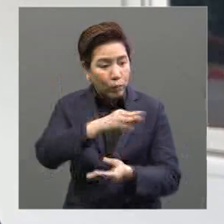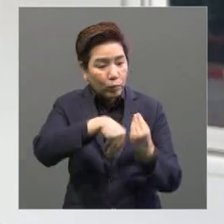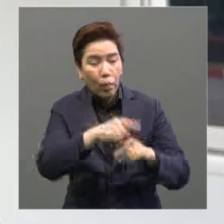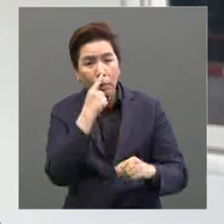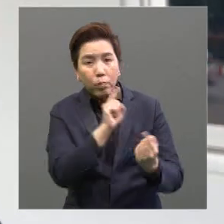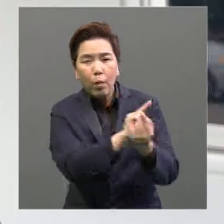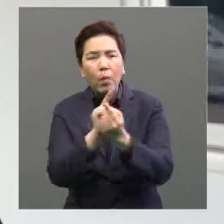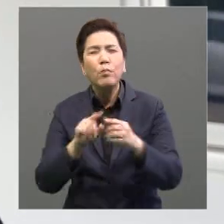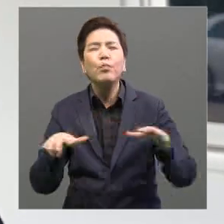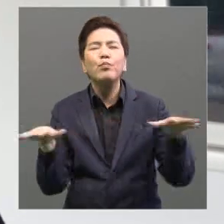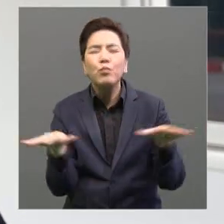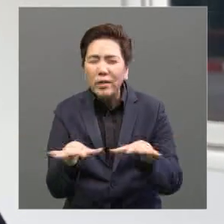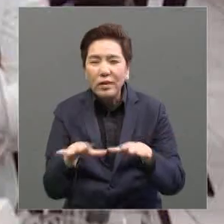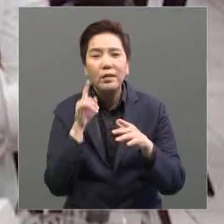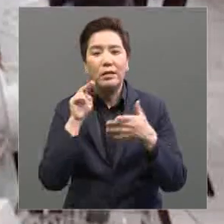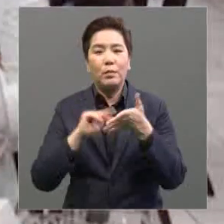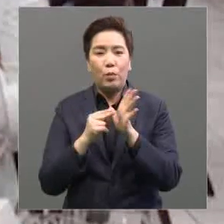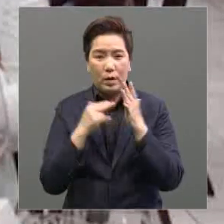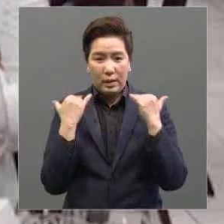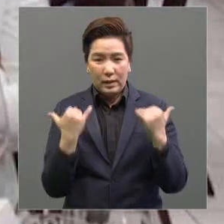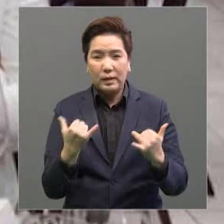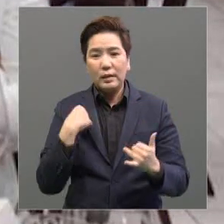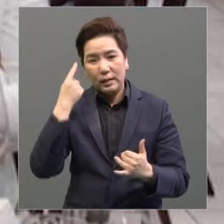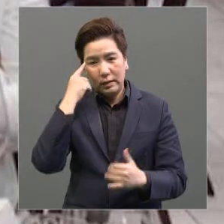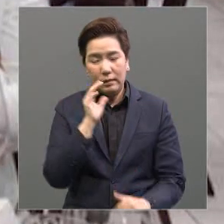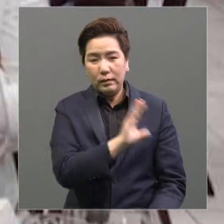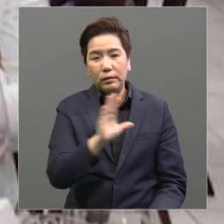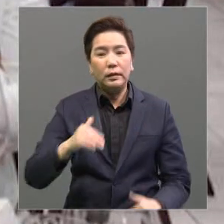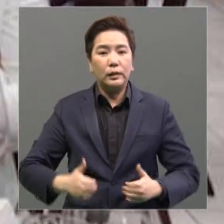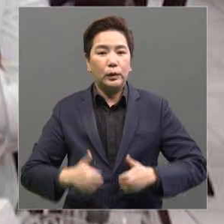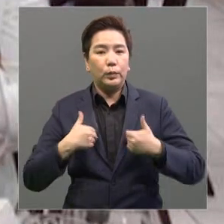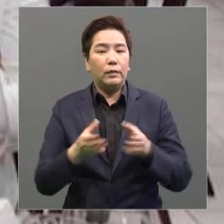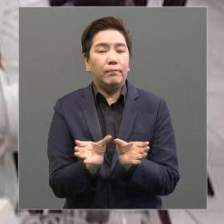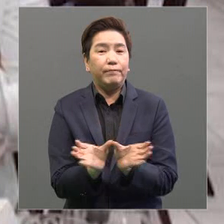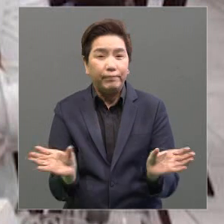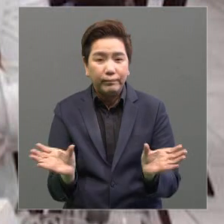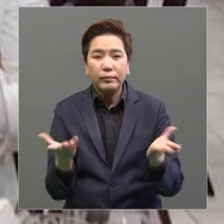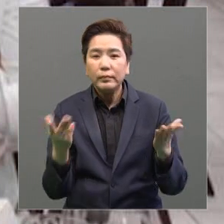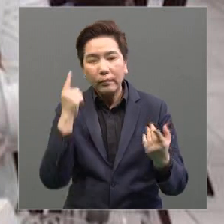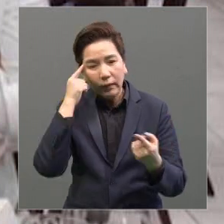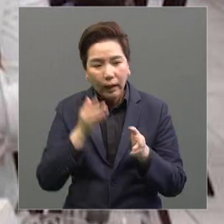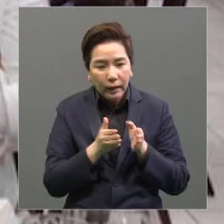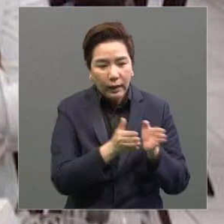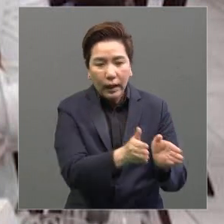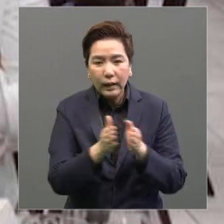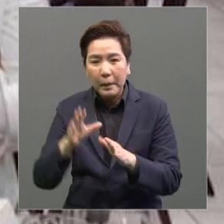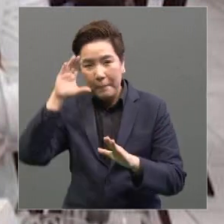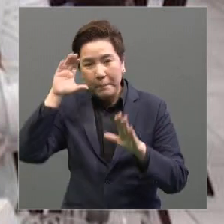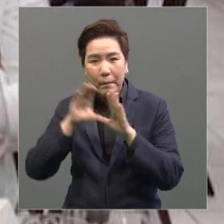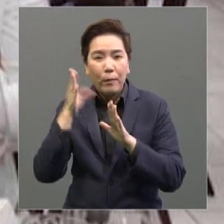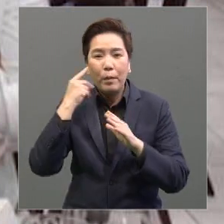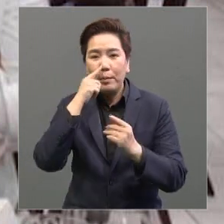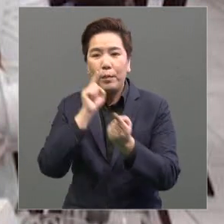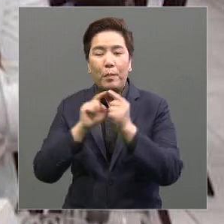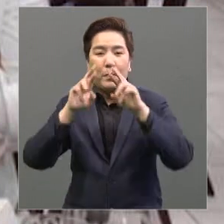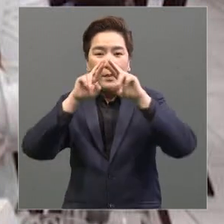ดถือว่าเป็นเรื่องปกตินะครับแต่สุดท้ายแล้วเนี่ยต่างคนต่างไปใช้ชีวิตอะไรยังไงหรือว่าเลือกทางเดินแบบไหนอันนี้ภาพที่เจอกันที่ร้านอาหารเ